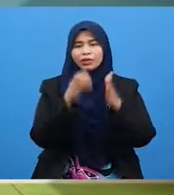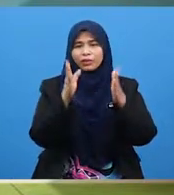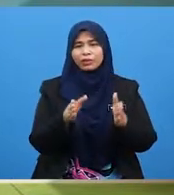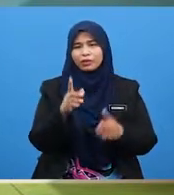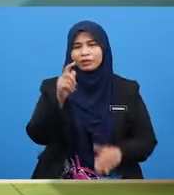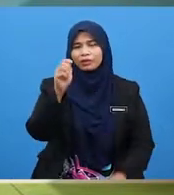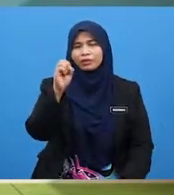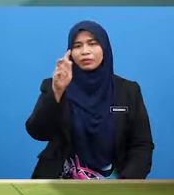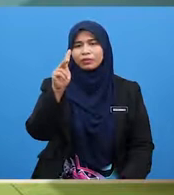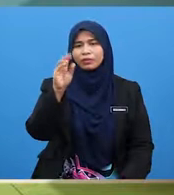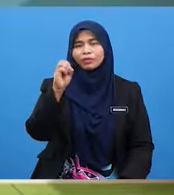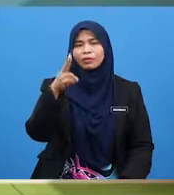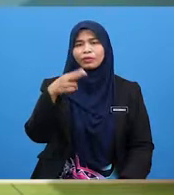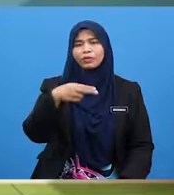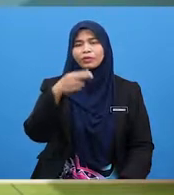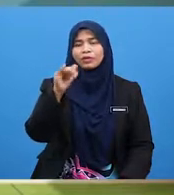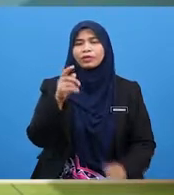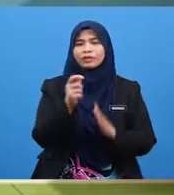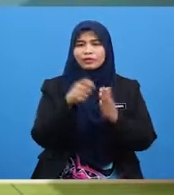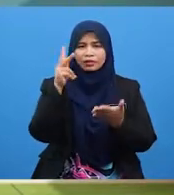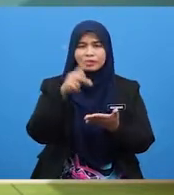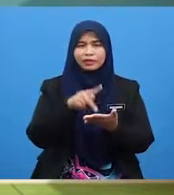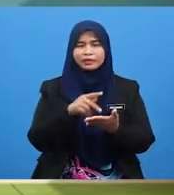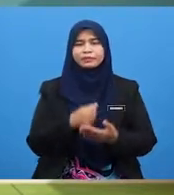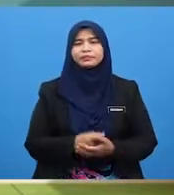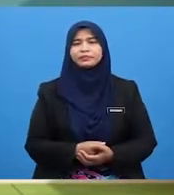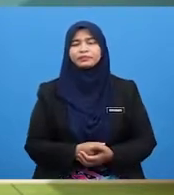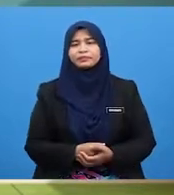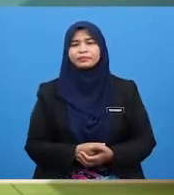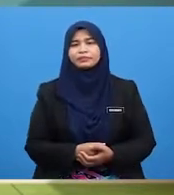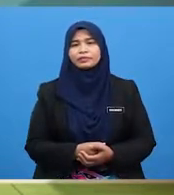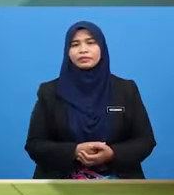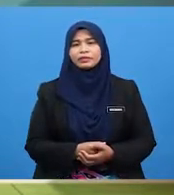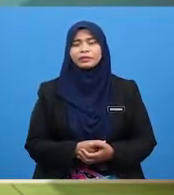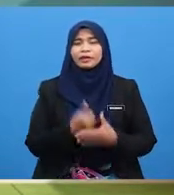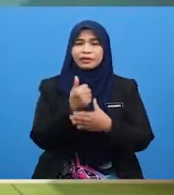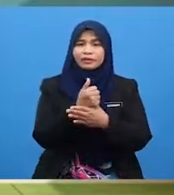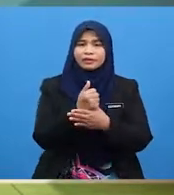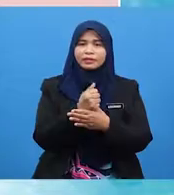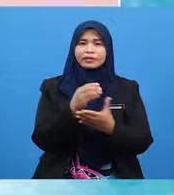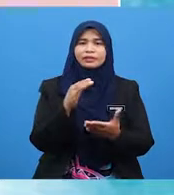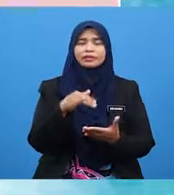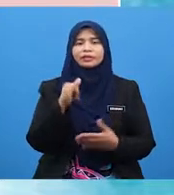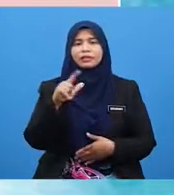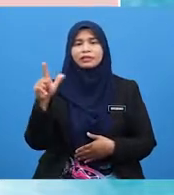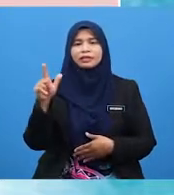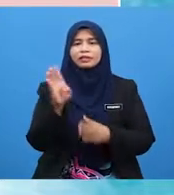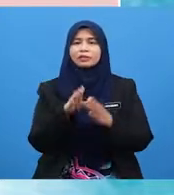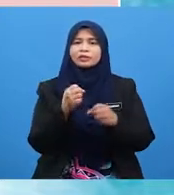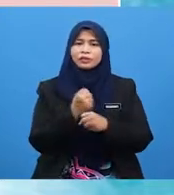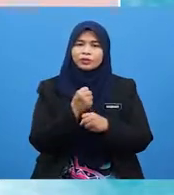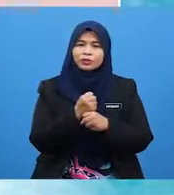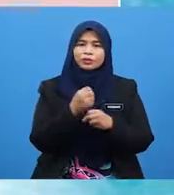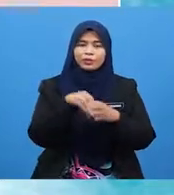tokoh ilmuan yang dikenali dan disegani. Antaranya ialah bersungguh-sungguh